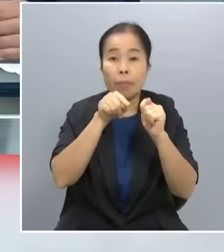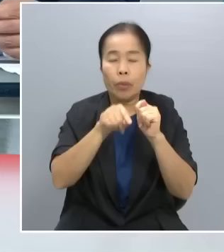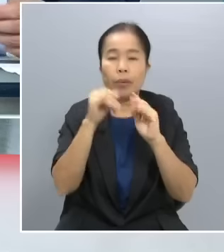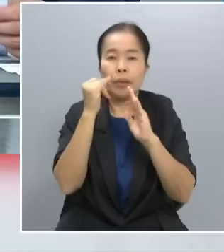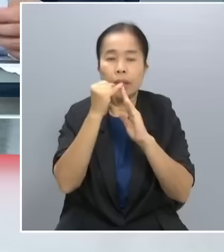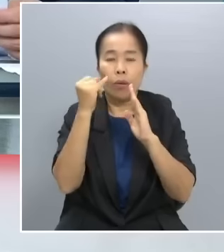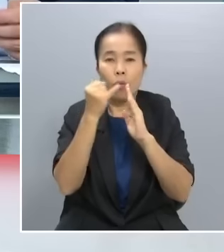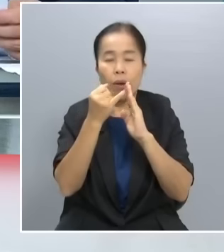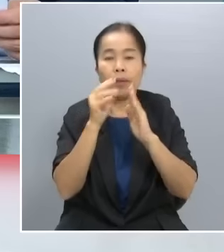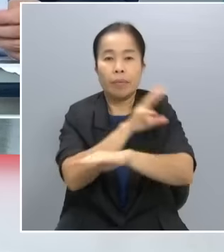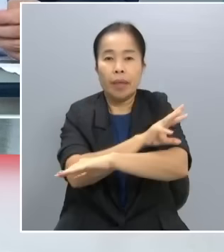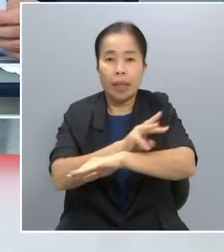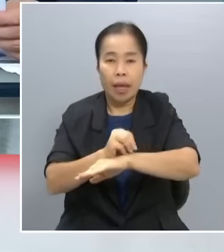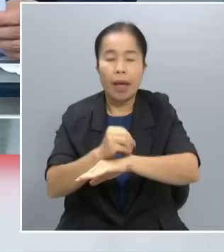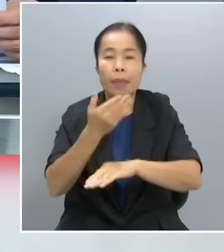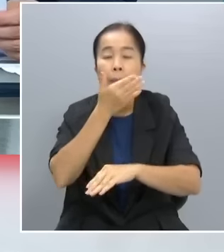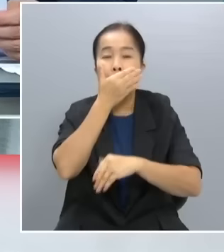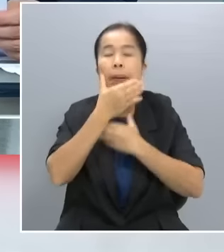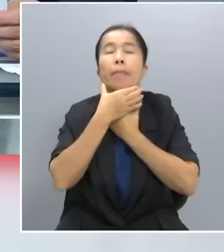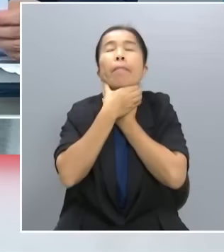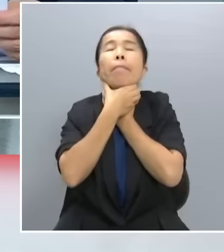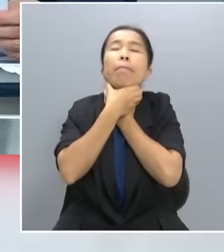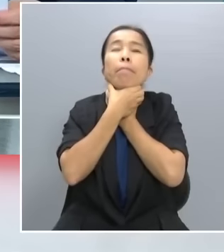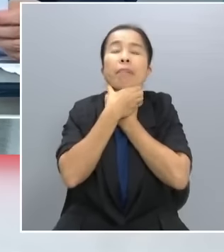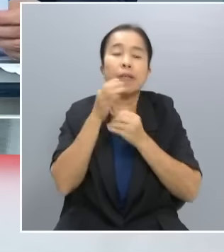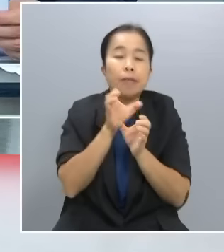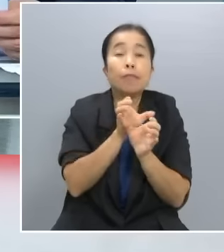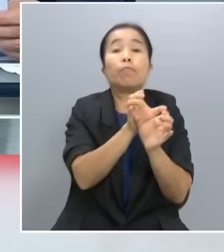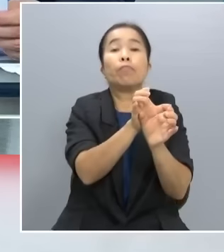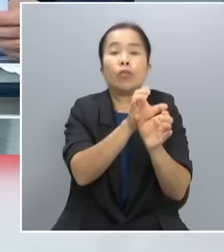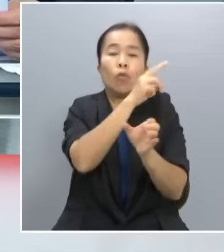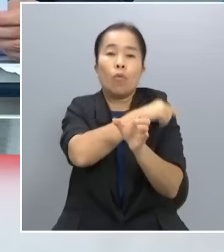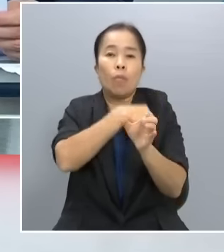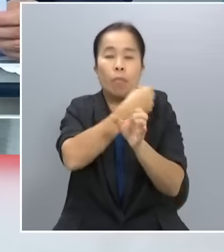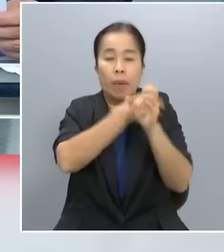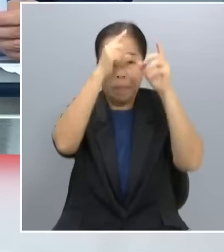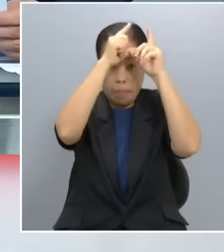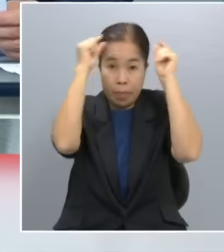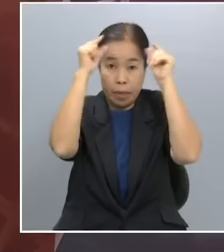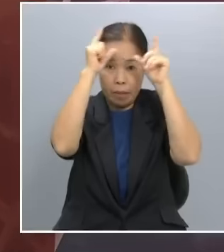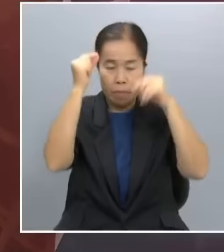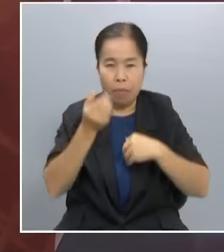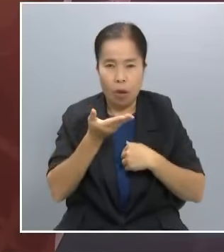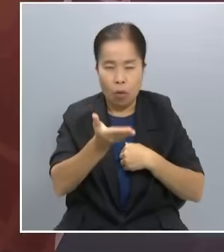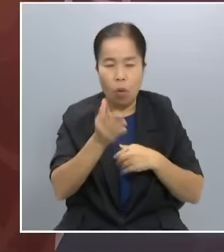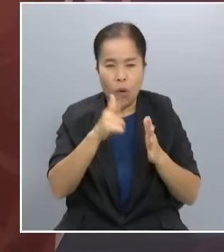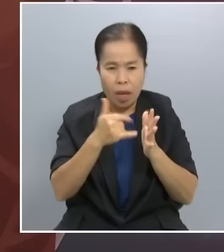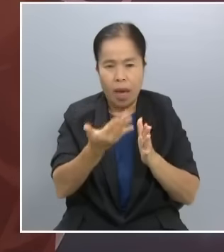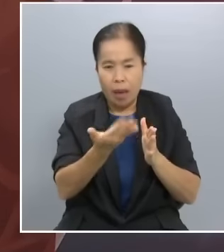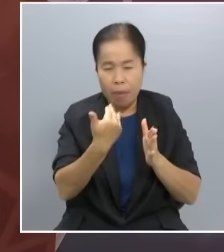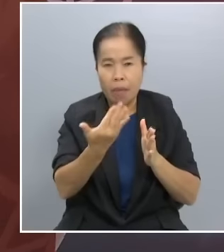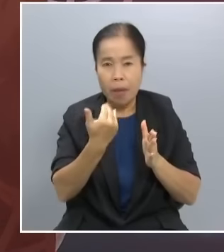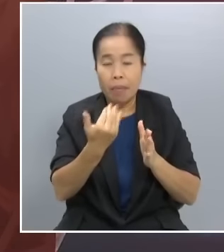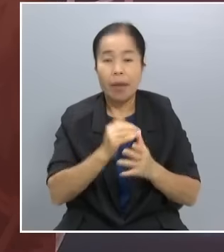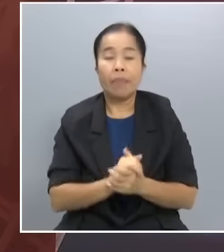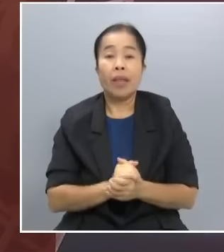แล้วเอามือเนี่ยปิดปากบีบคอเจ้าหน้าที่สาวนะฮะหลังจากที่มันไปวนเวียนทำทีขอทำแผลขอยาถึง4รอบโชคดีนะผู้ชมครับเ